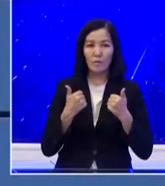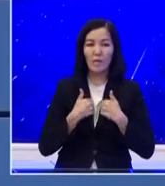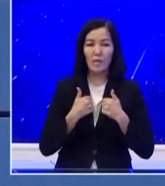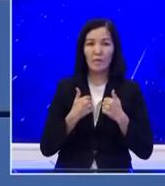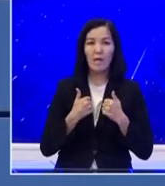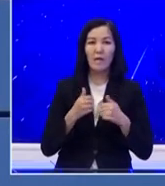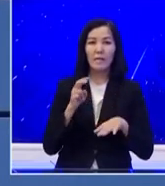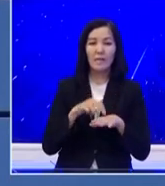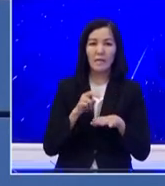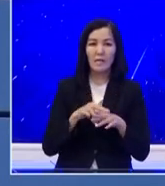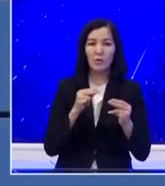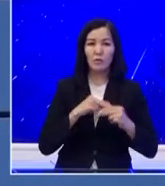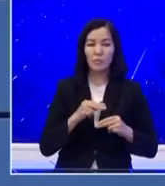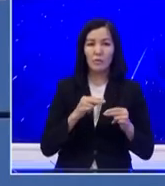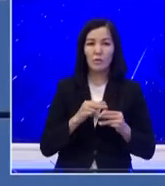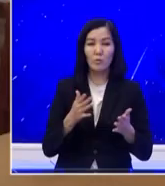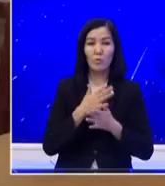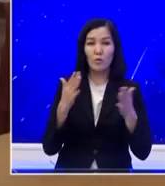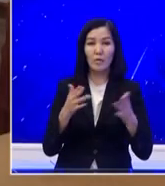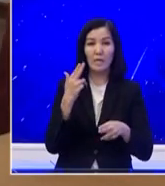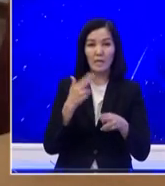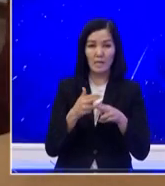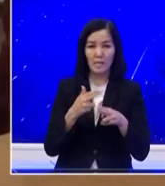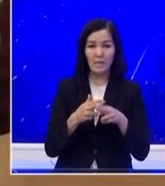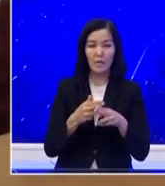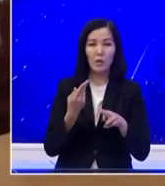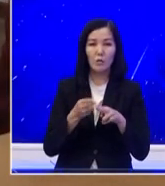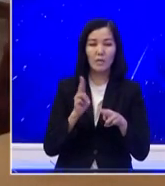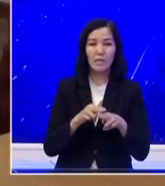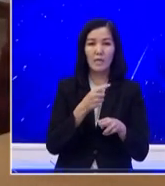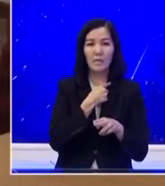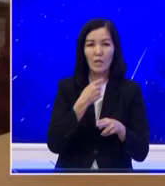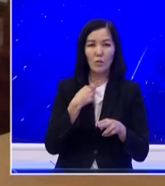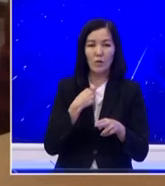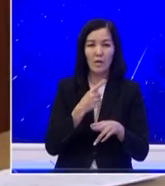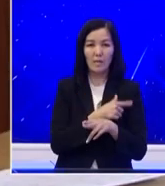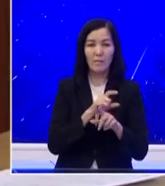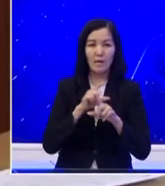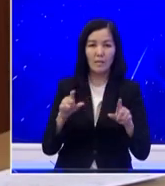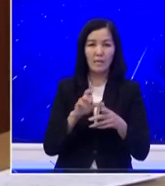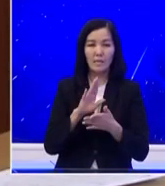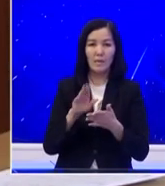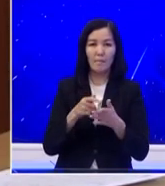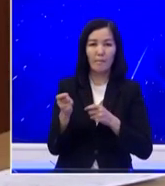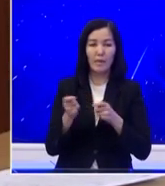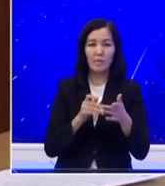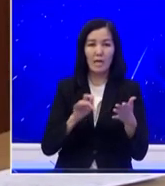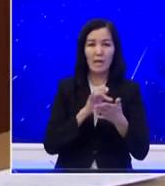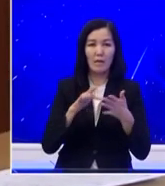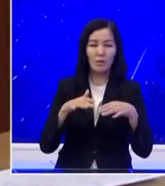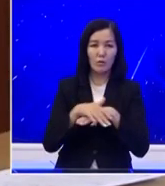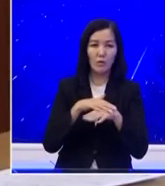өз кезегінде дәрігерлердің жұмысына үлкен кедергі келтіреді екен. Сондықтан Талдықорған емханасының басшылығы қала